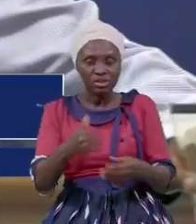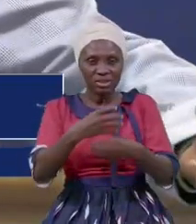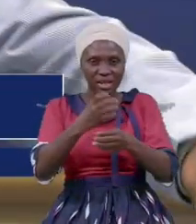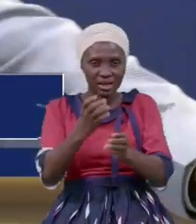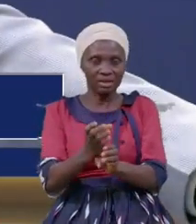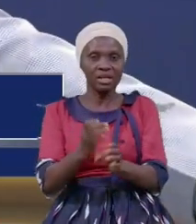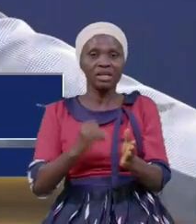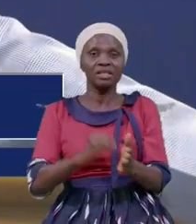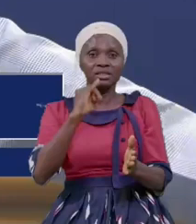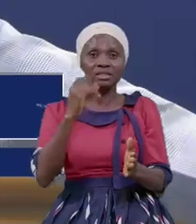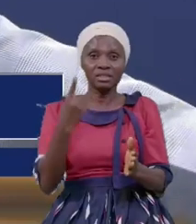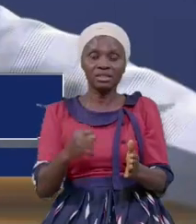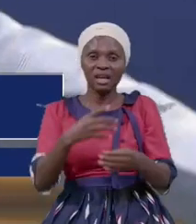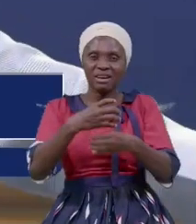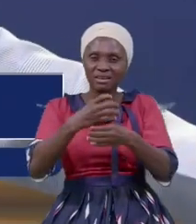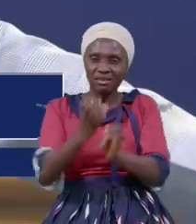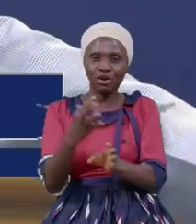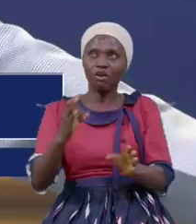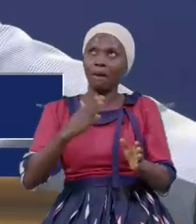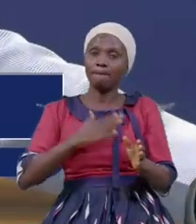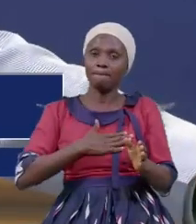création de mon